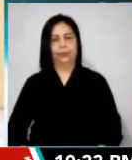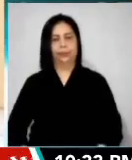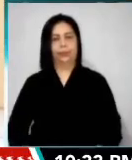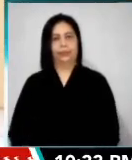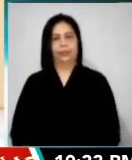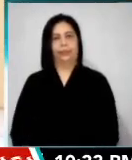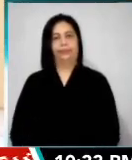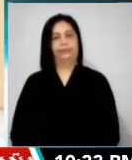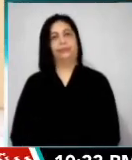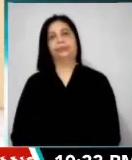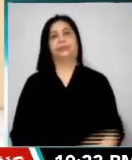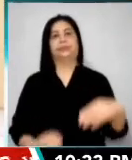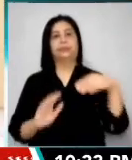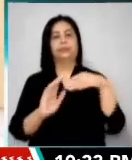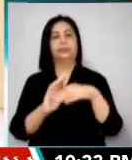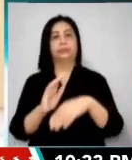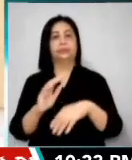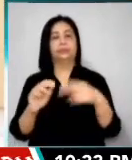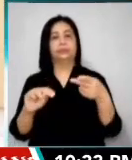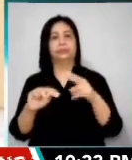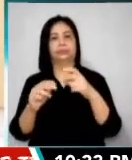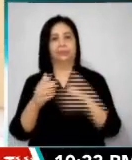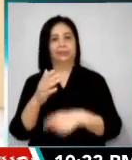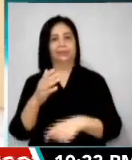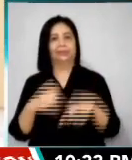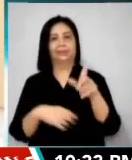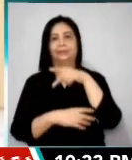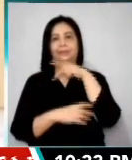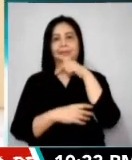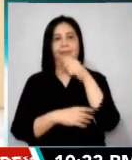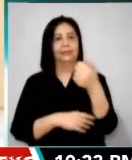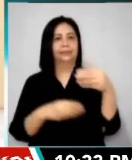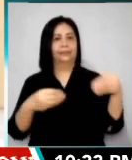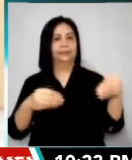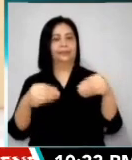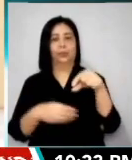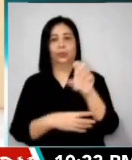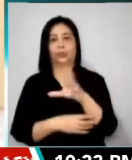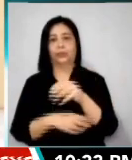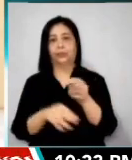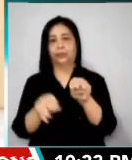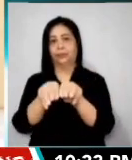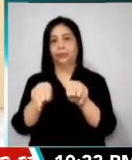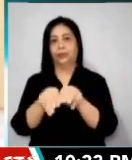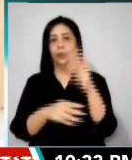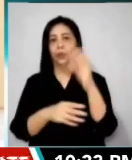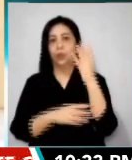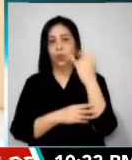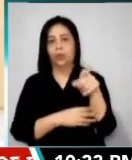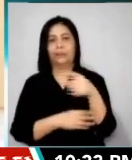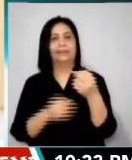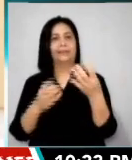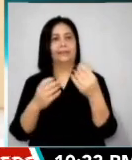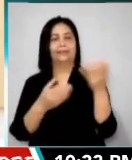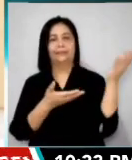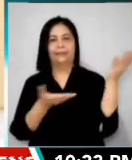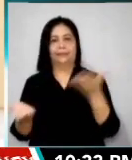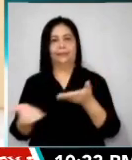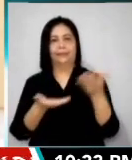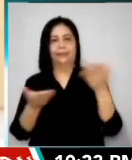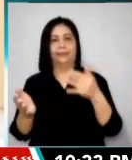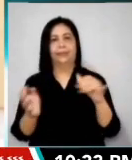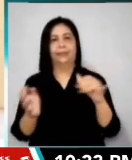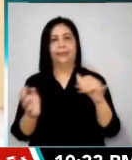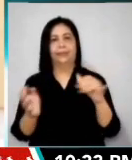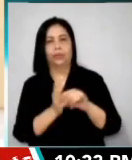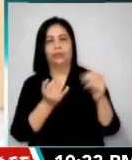Bumaba ang presyo ng baboy sa ilang pamilihan sa Quezon City at Marikina dahil daw sa pagdami ng supply ng imported pork sa merkado.